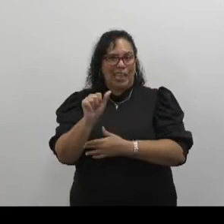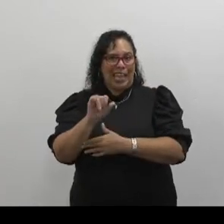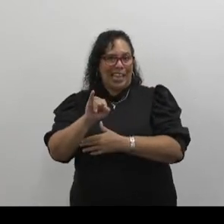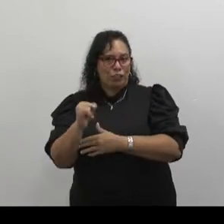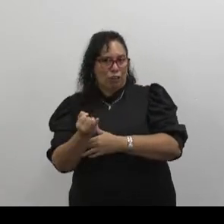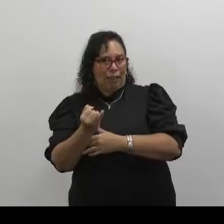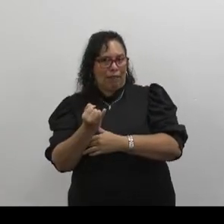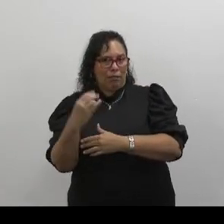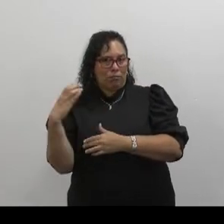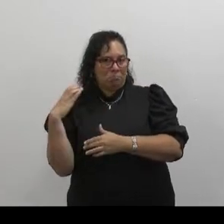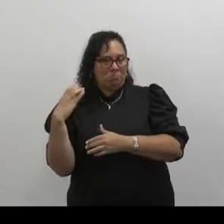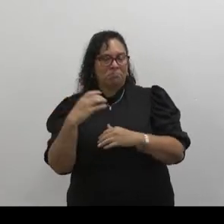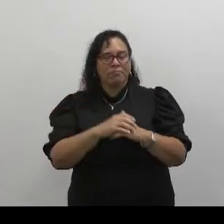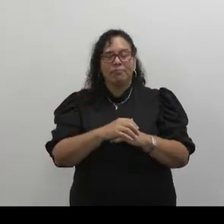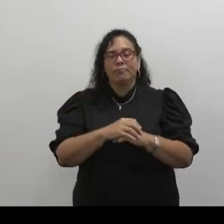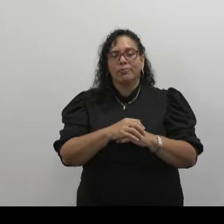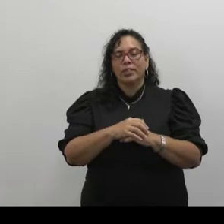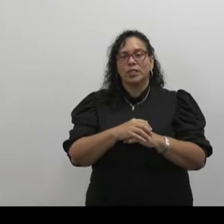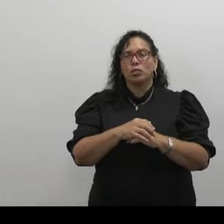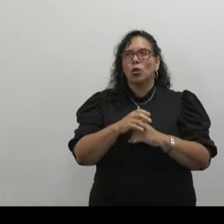chìa bằng ca đáy